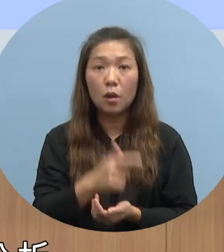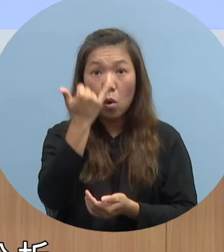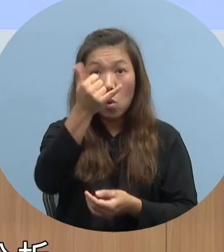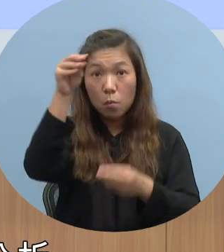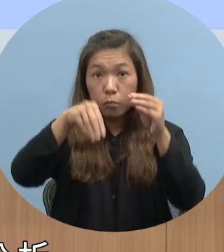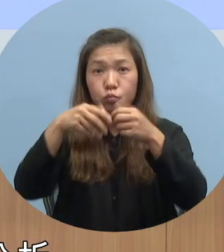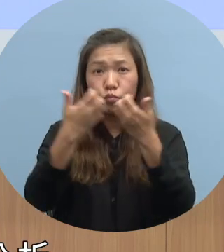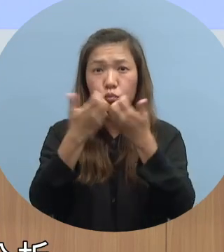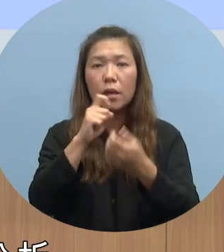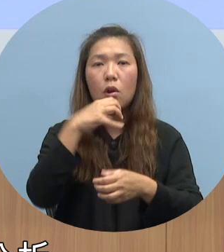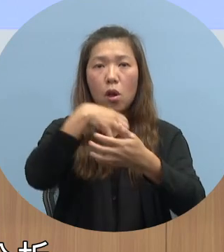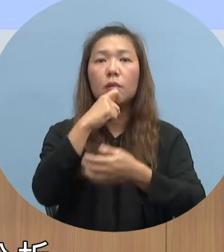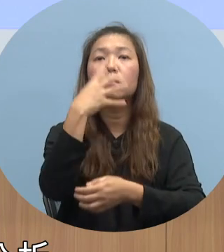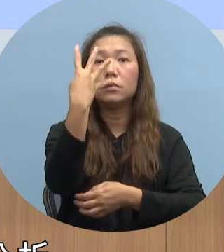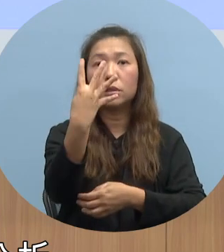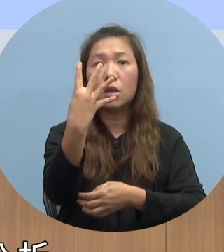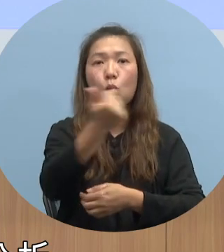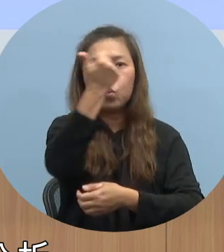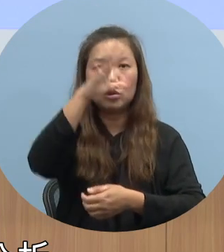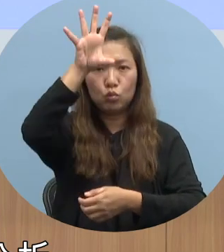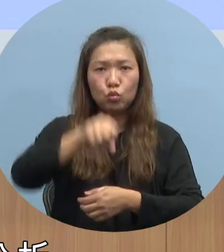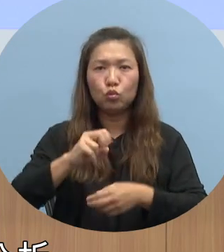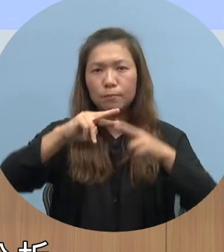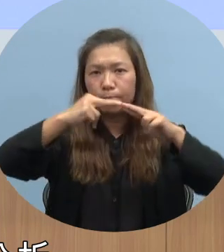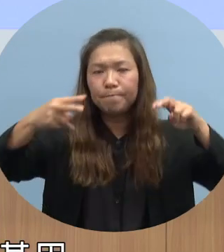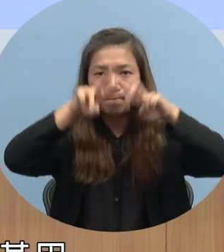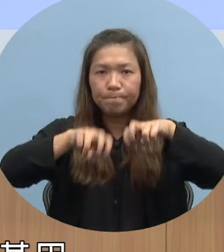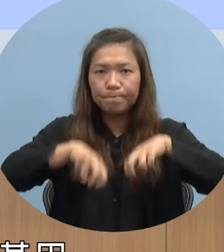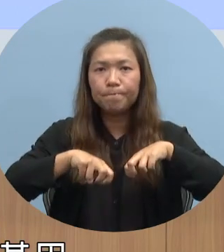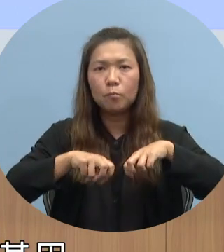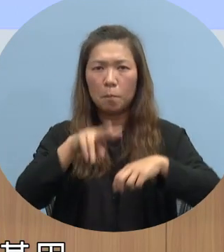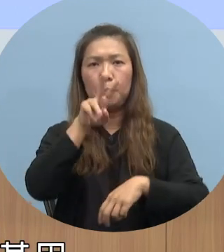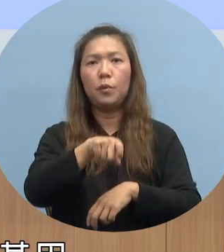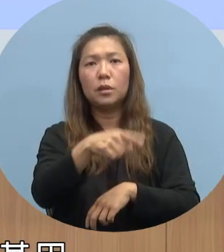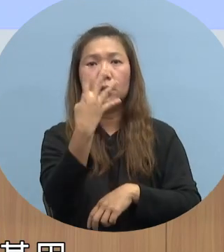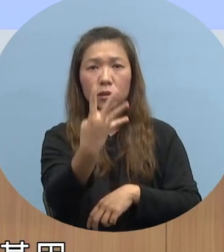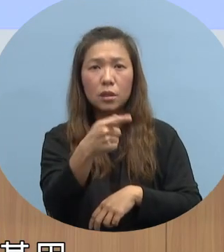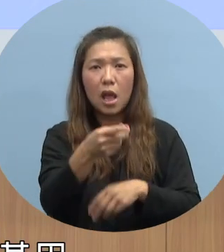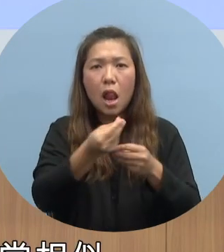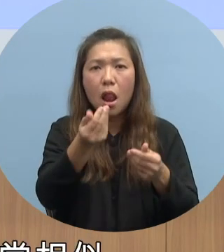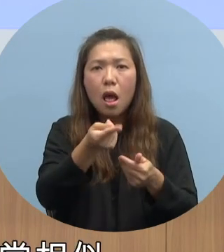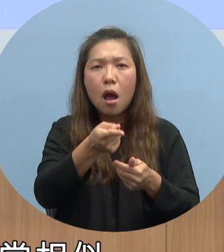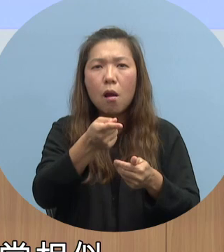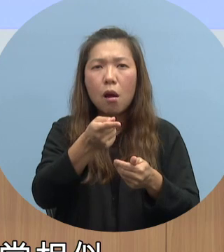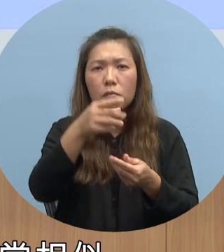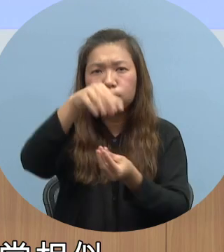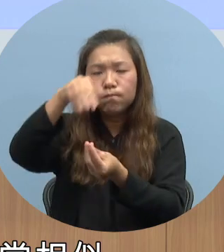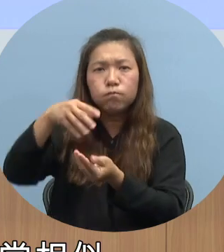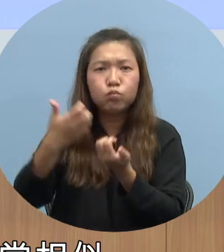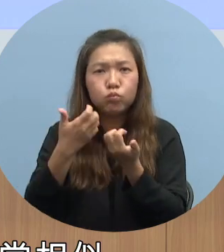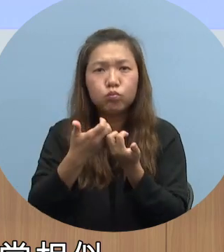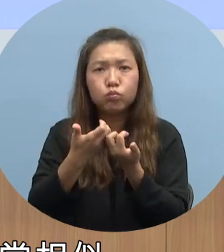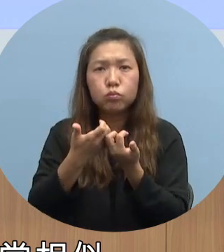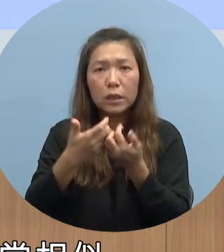本咧，我哋有4個咧已經係完成咗個全基因分析。咁發現呢4個泥土樣本咧，同現時